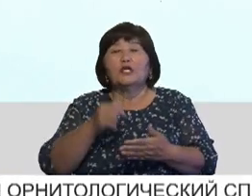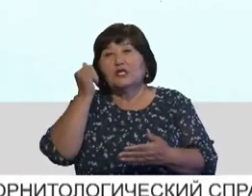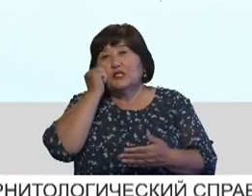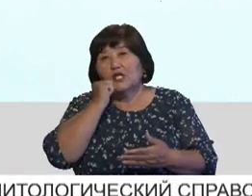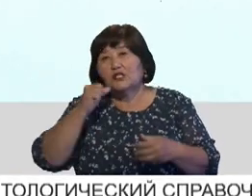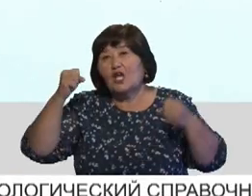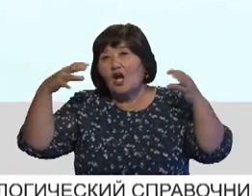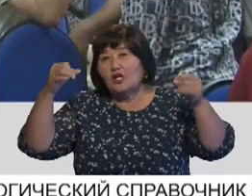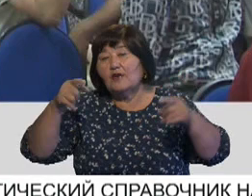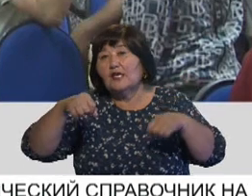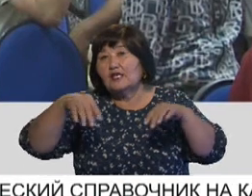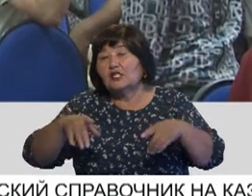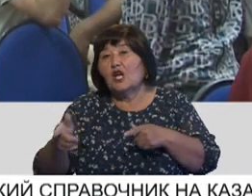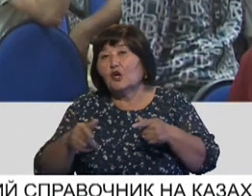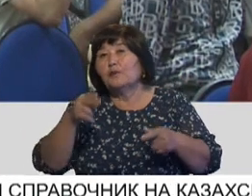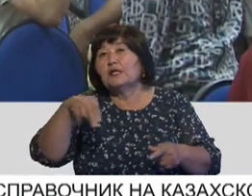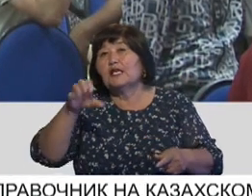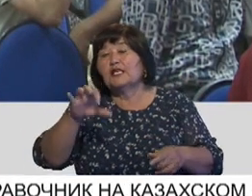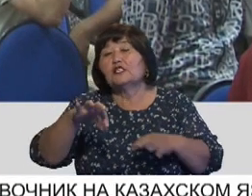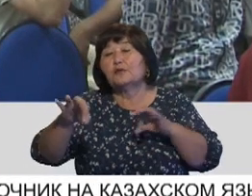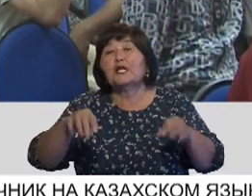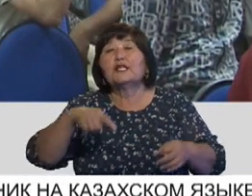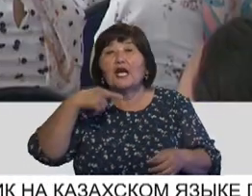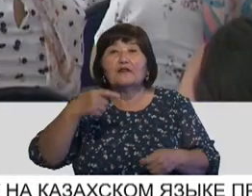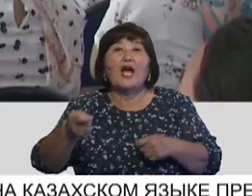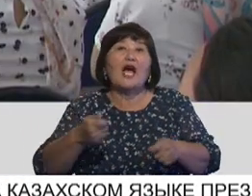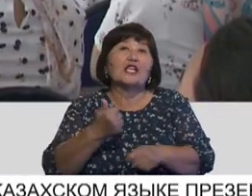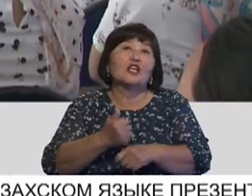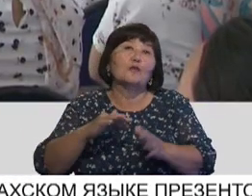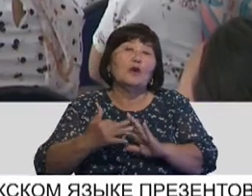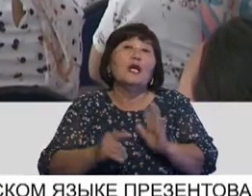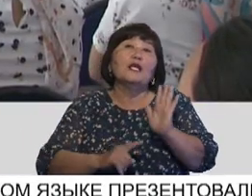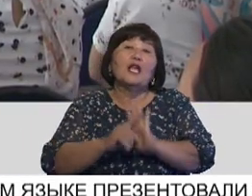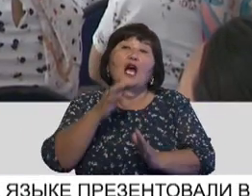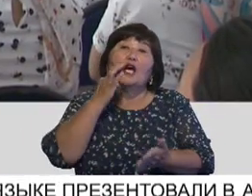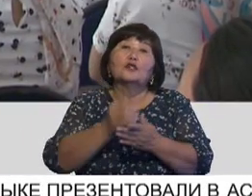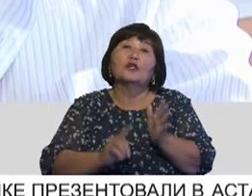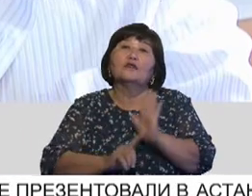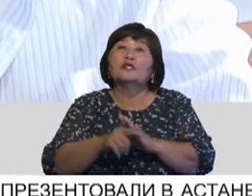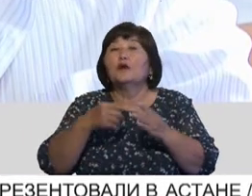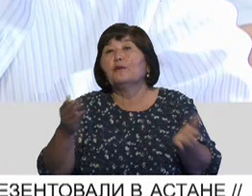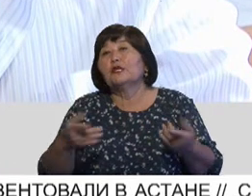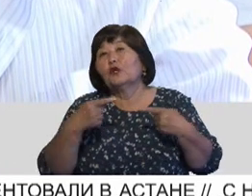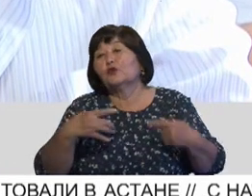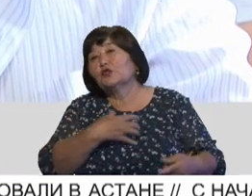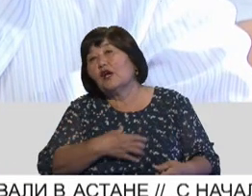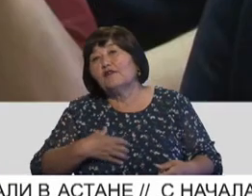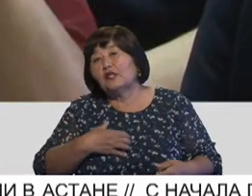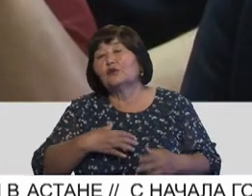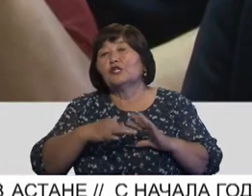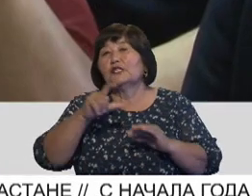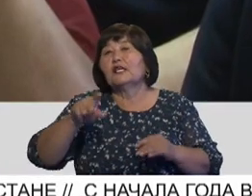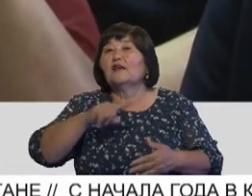освещения. Для решения вопроса готовится ПСД-проект, отметил аким аула. На отчетной встрече были подняты и другие волнующие сельчан